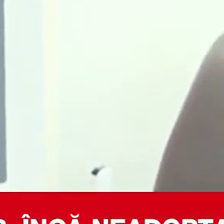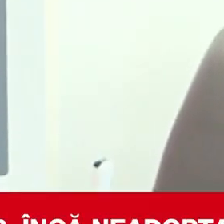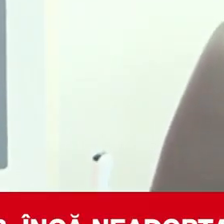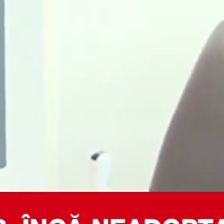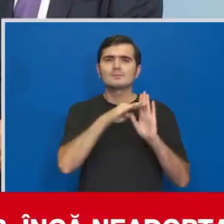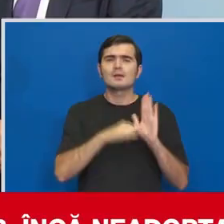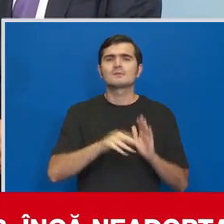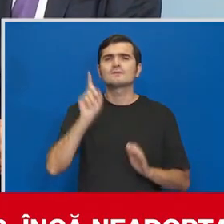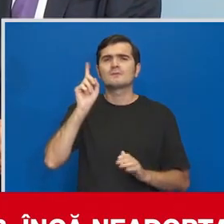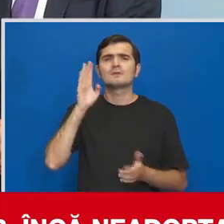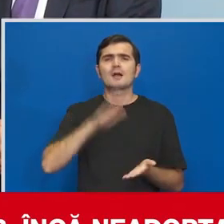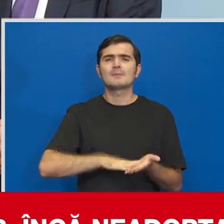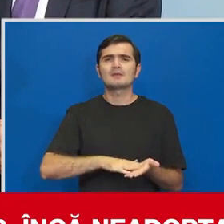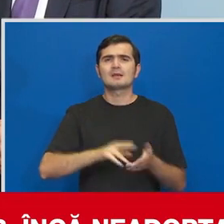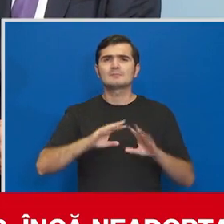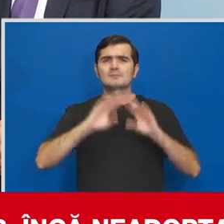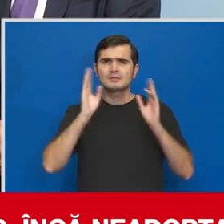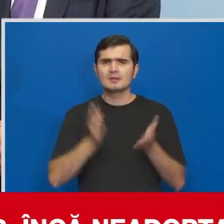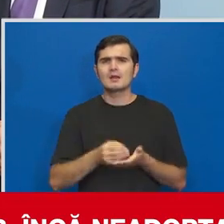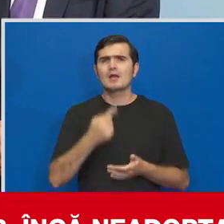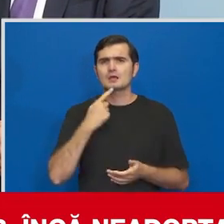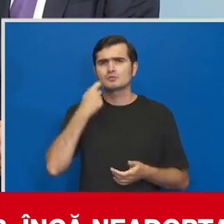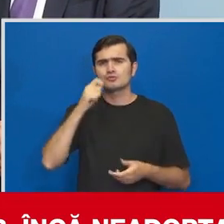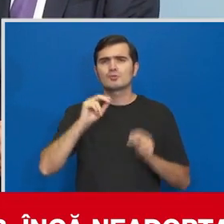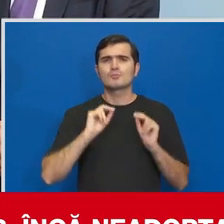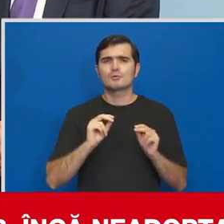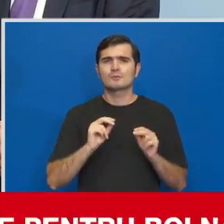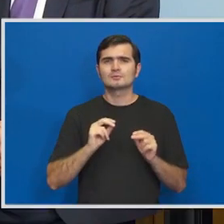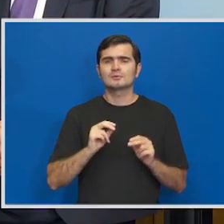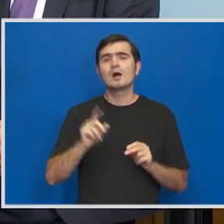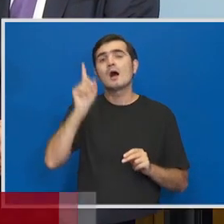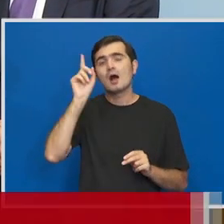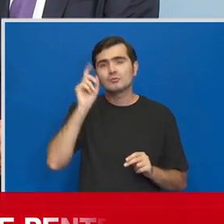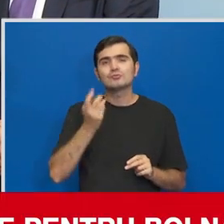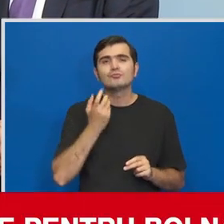fi aplicat integral, așa cum vă spunea și domnul profesor, când putem să